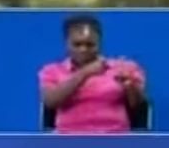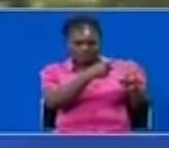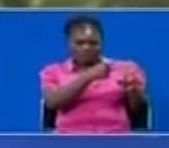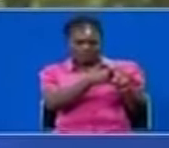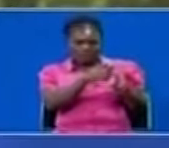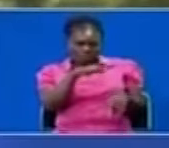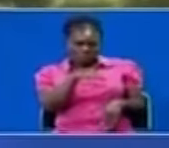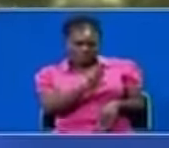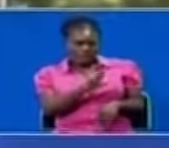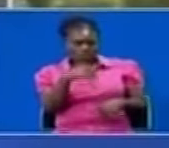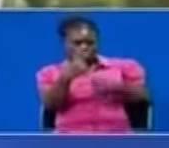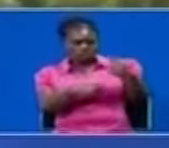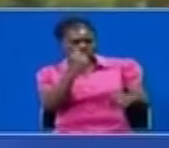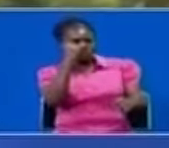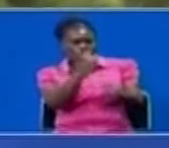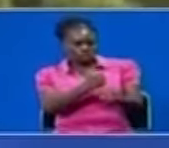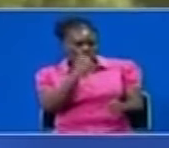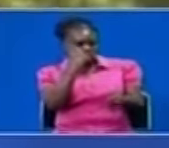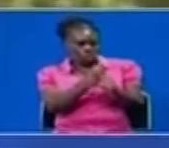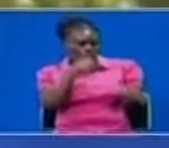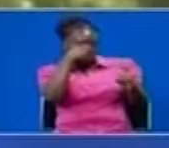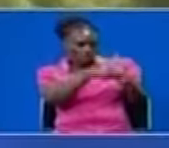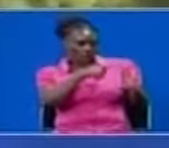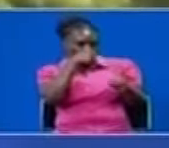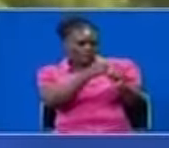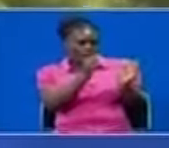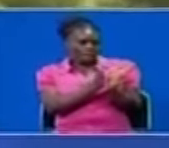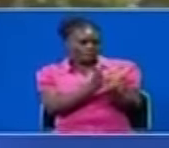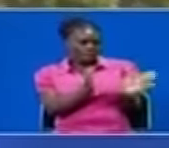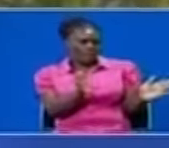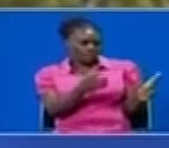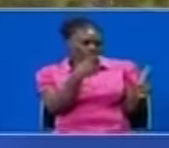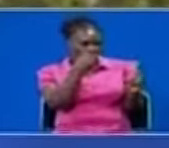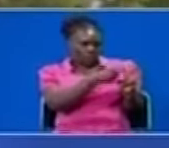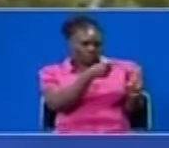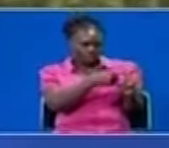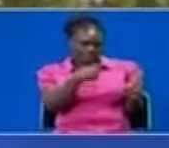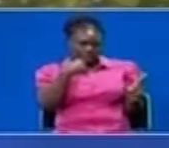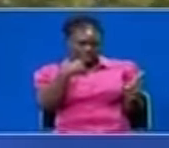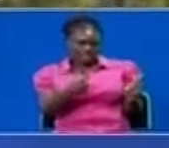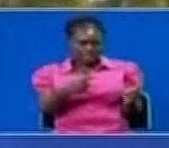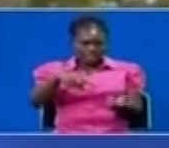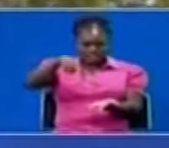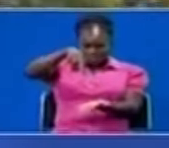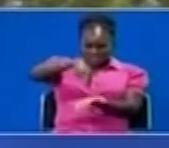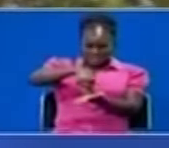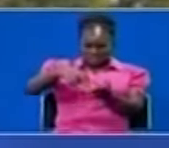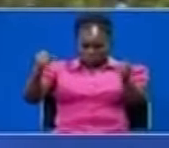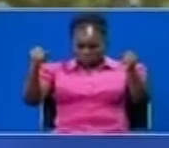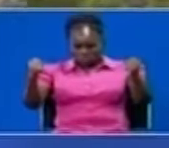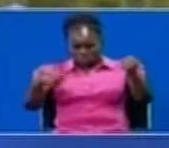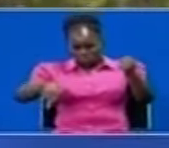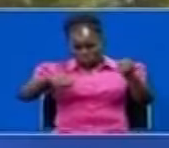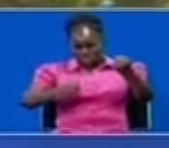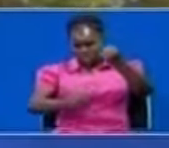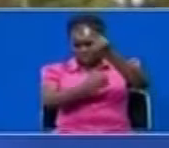gavana wako, endeleeni kutetea haki za wanakwale. Tumemwambia asimame kidete, tuko nyuma